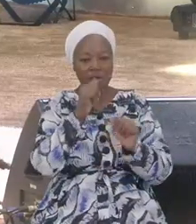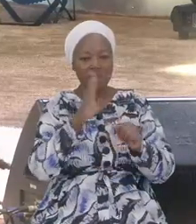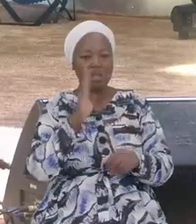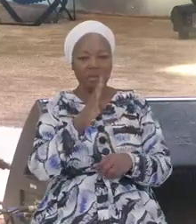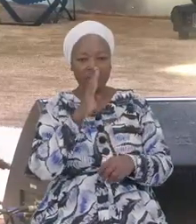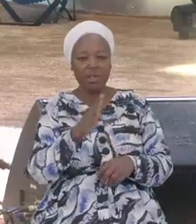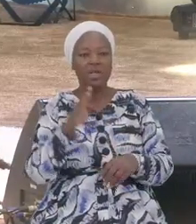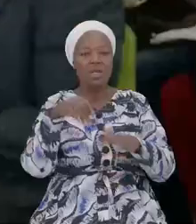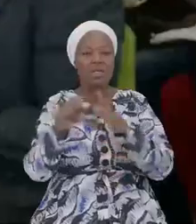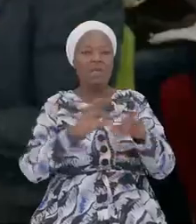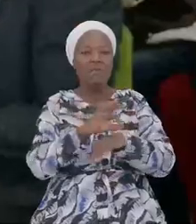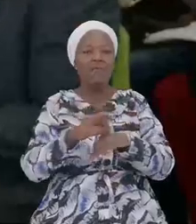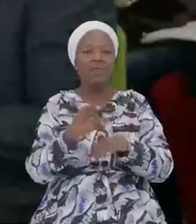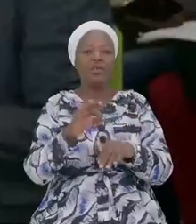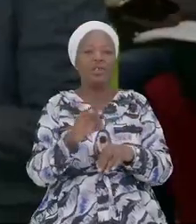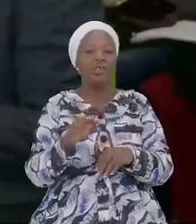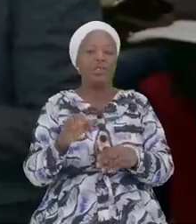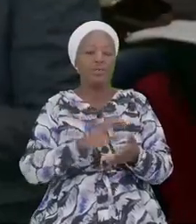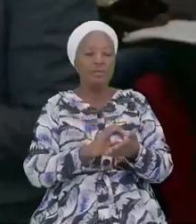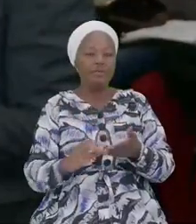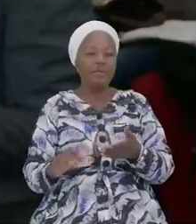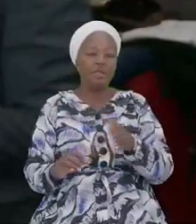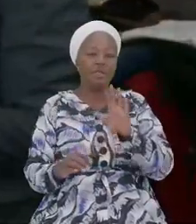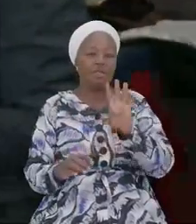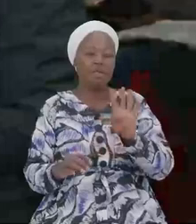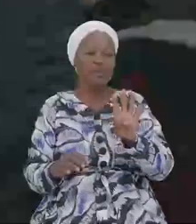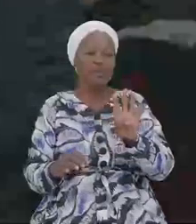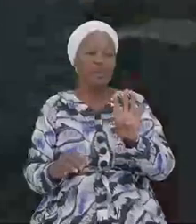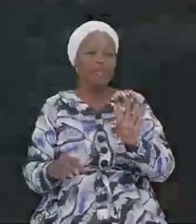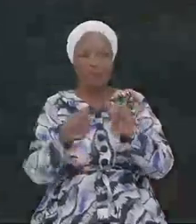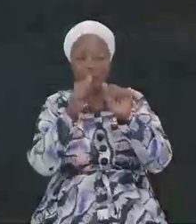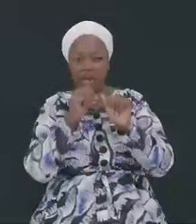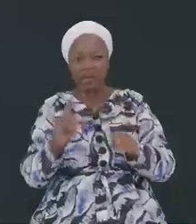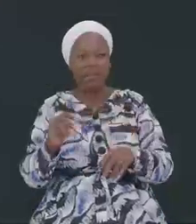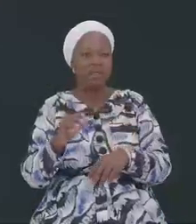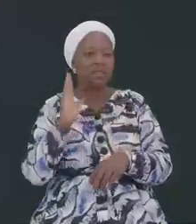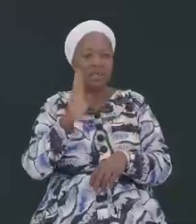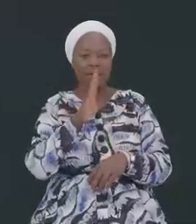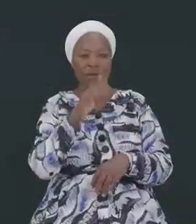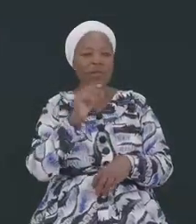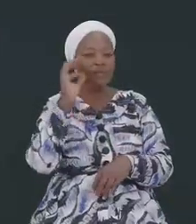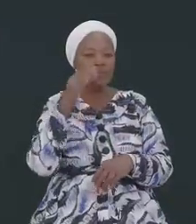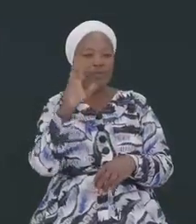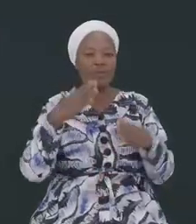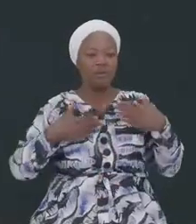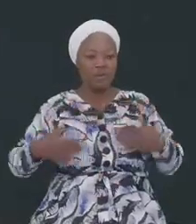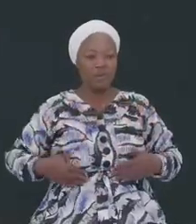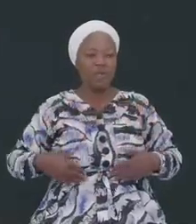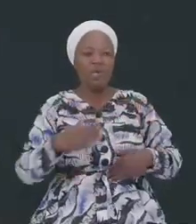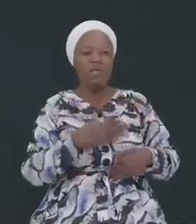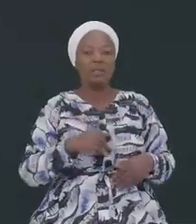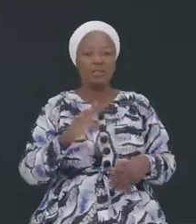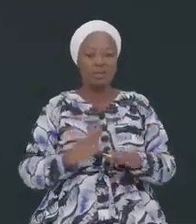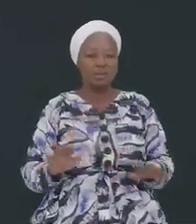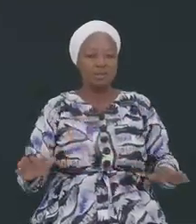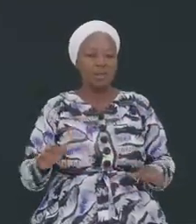dans les champs. Verset 4, les fruits de tes entrailles, le fruit de